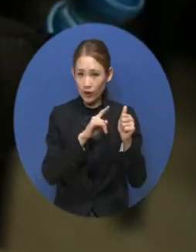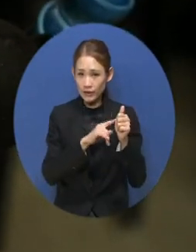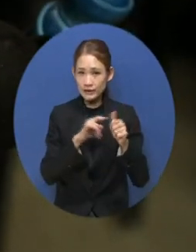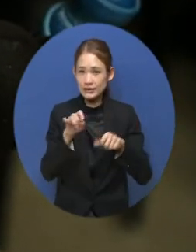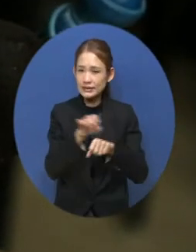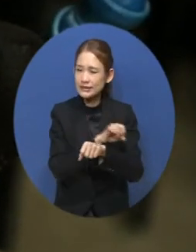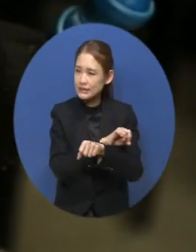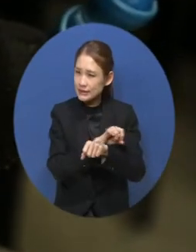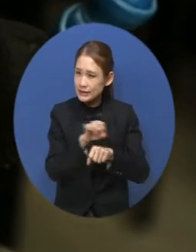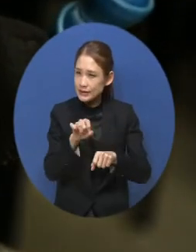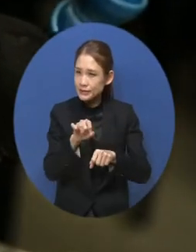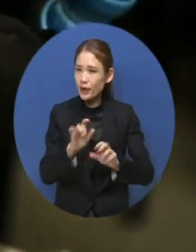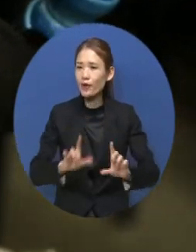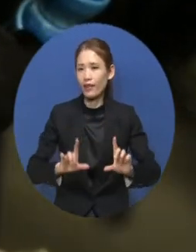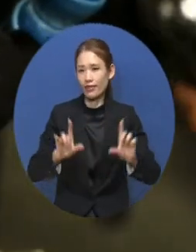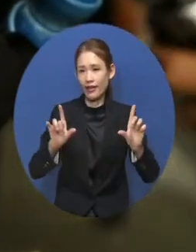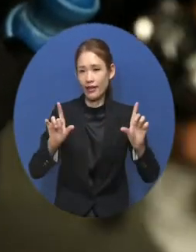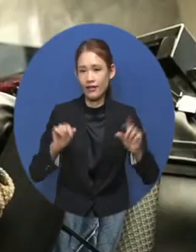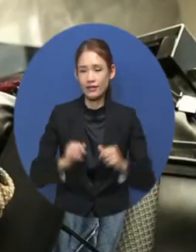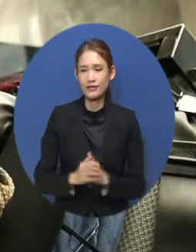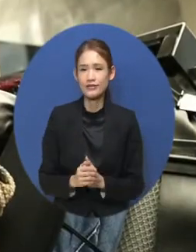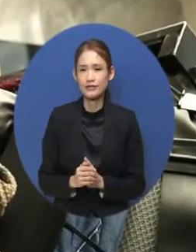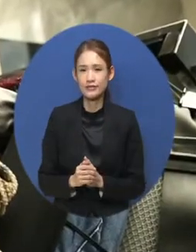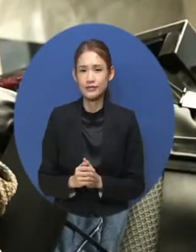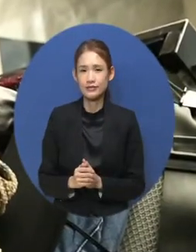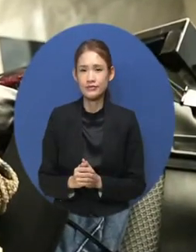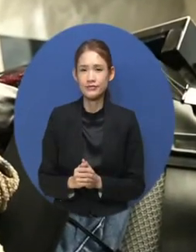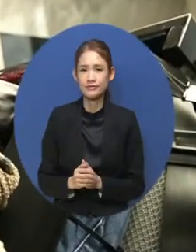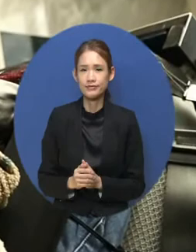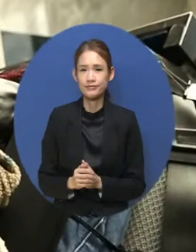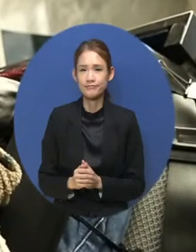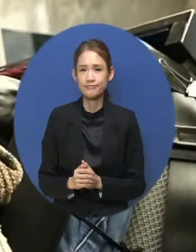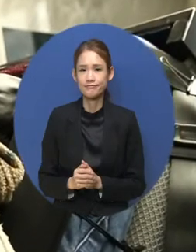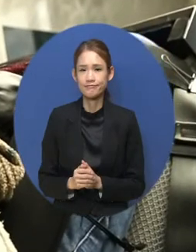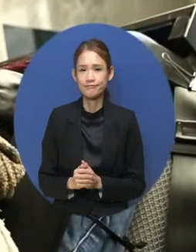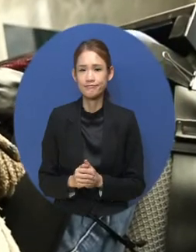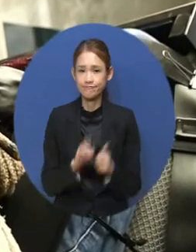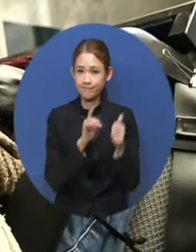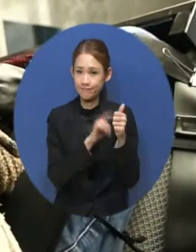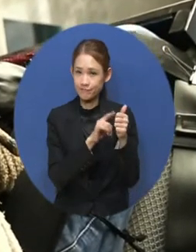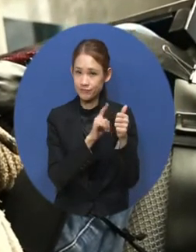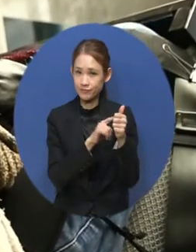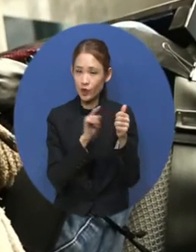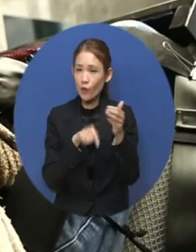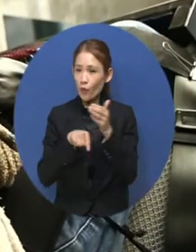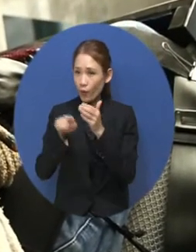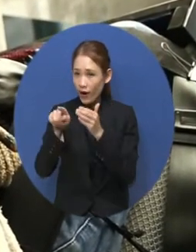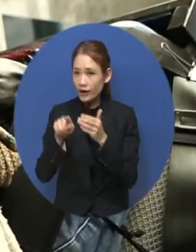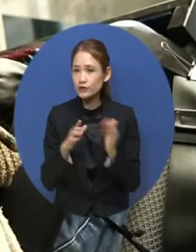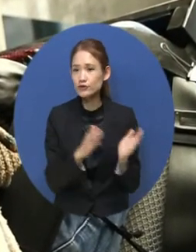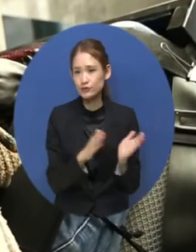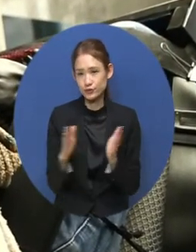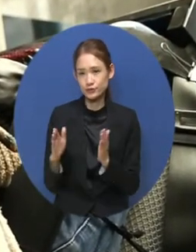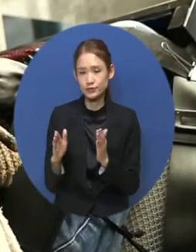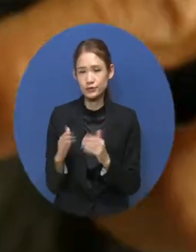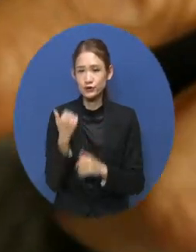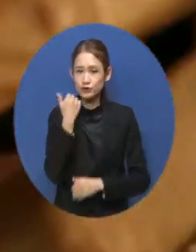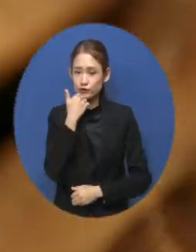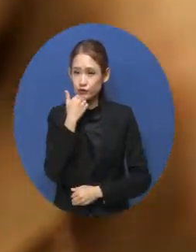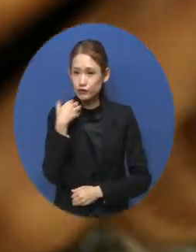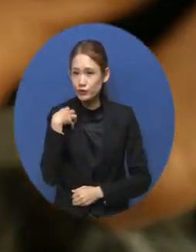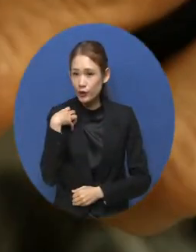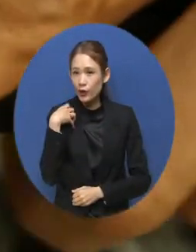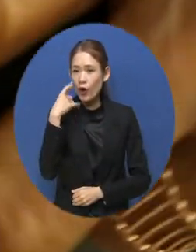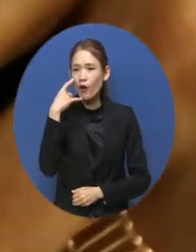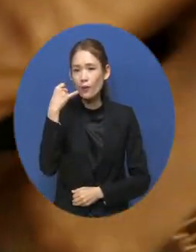씨에게 특별한 스케줄이 있는 날입니다. 원준 씨의 외출 준비 역시 어머니의